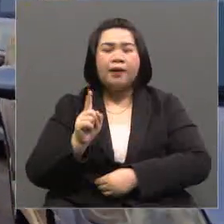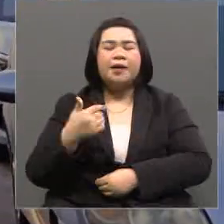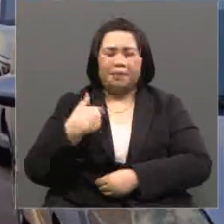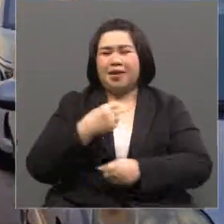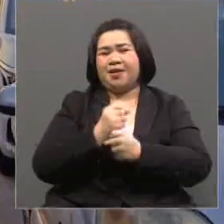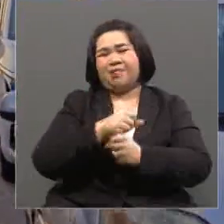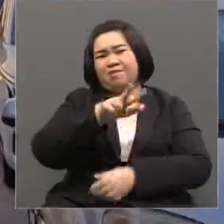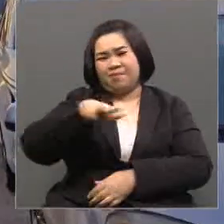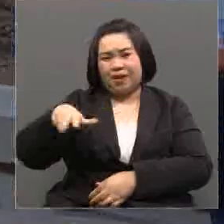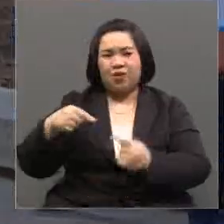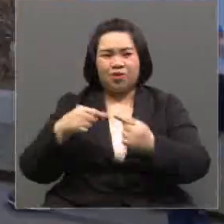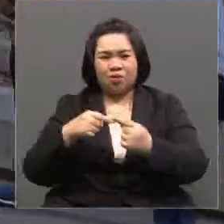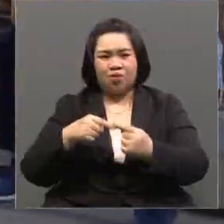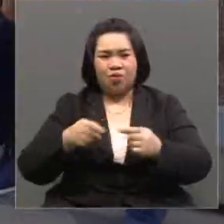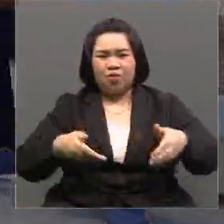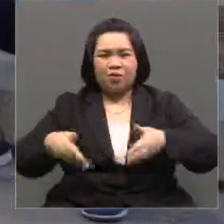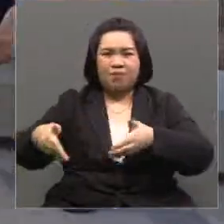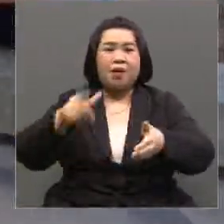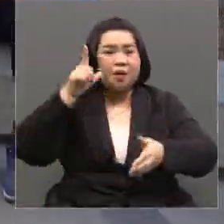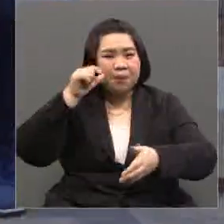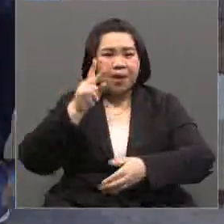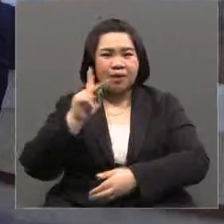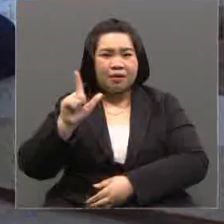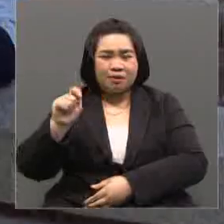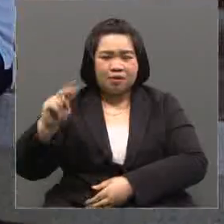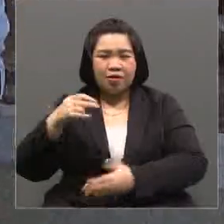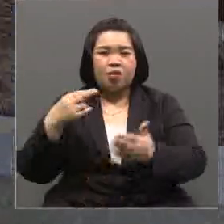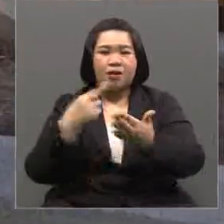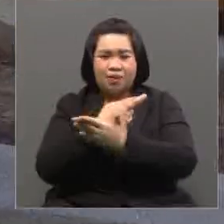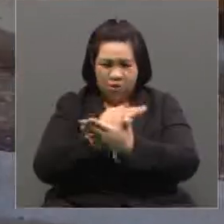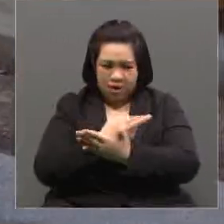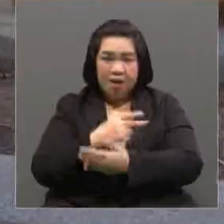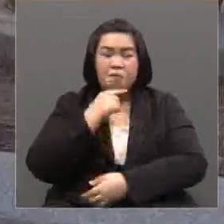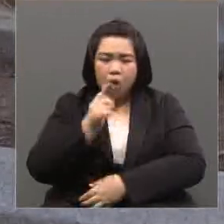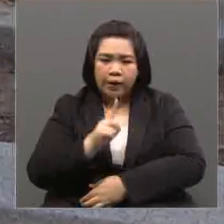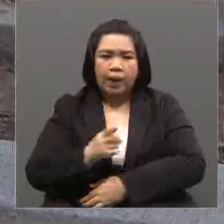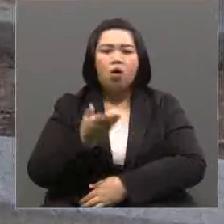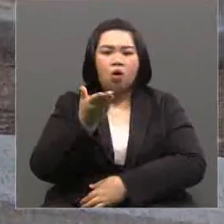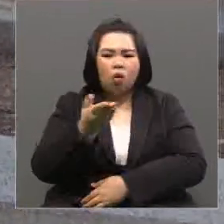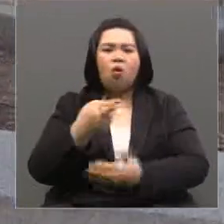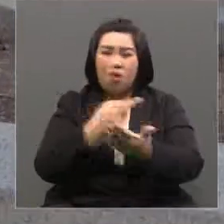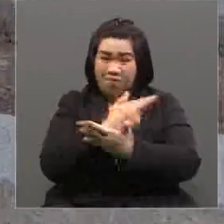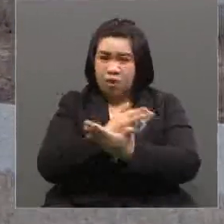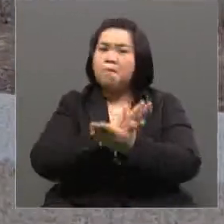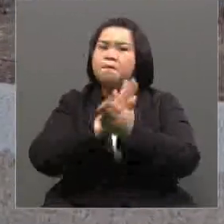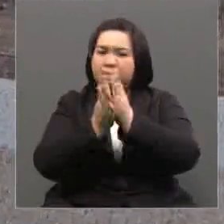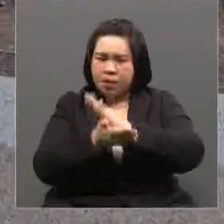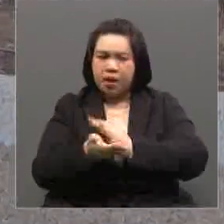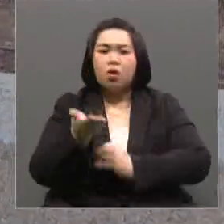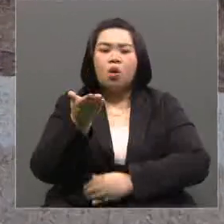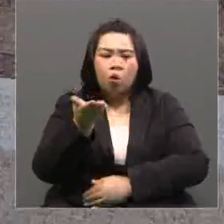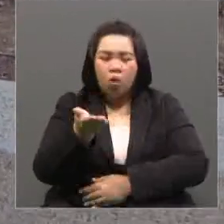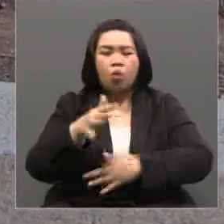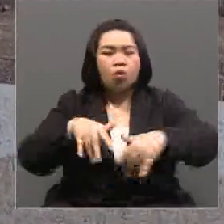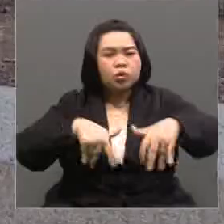แม่น้ำแม่กลองนะครับเขตเทศบาลเมืองราชบุรีย้ำจุดยืนขอเปลี่ยนราชบุรีวอนขอพ่อแม่